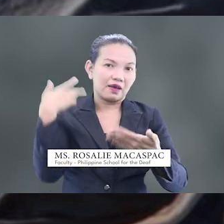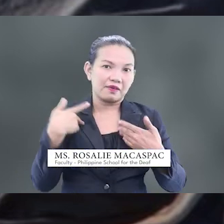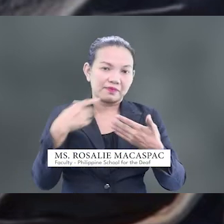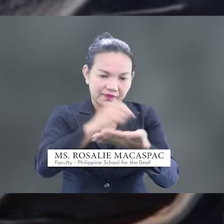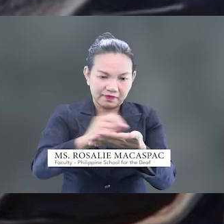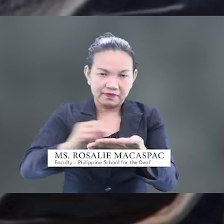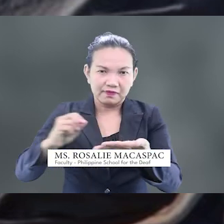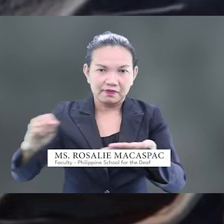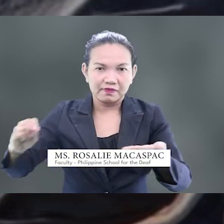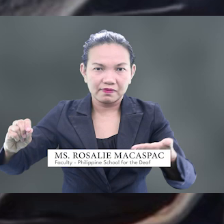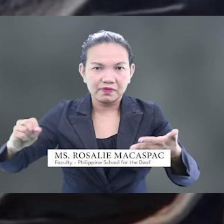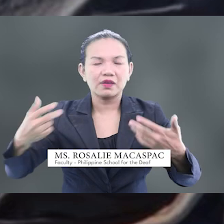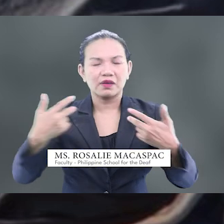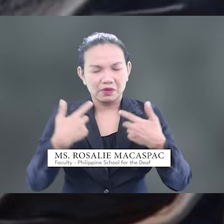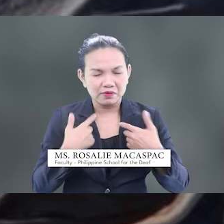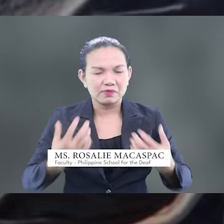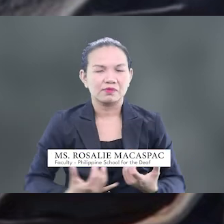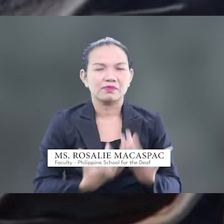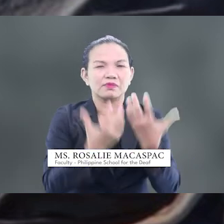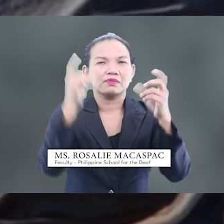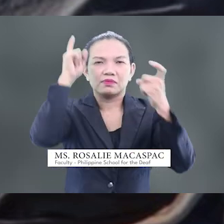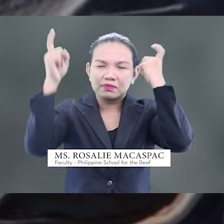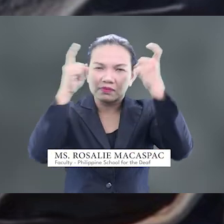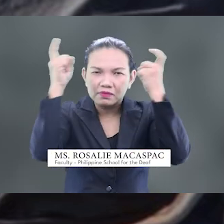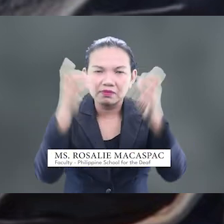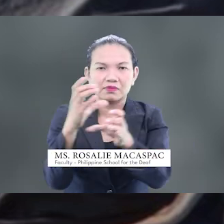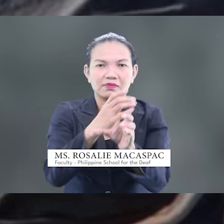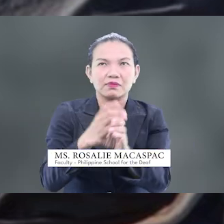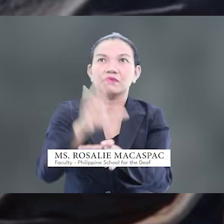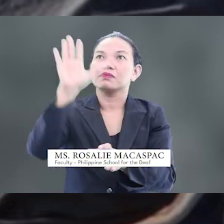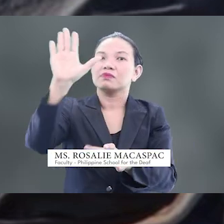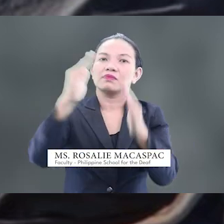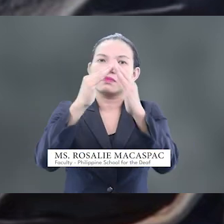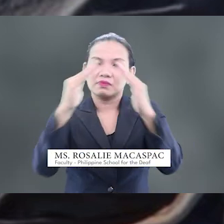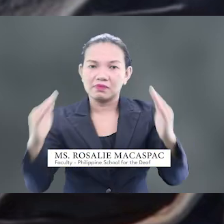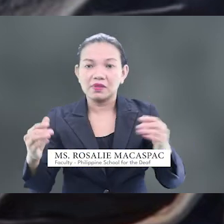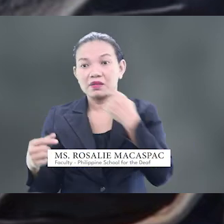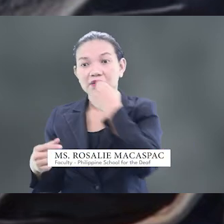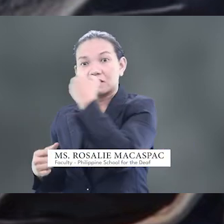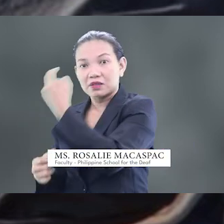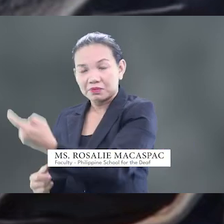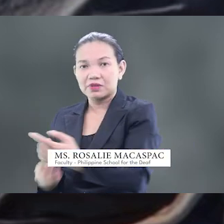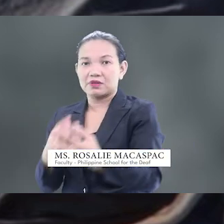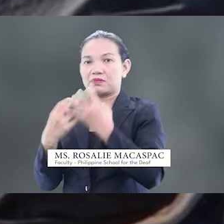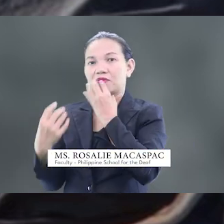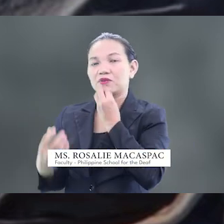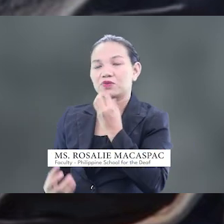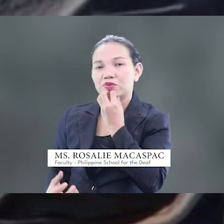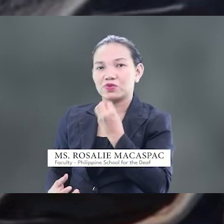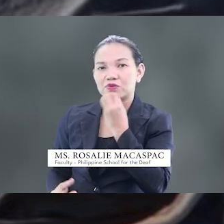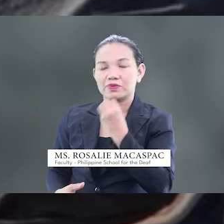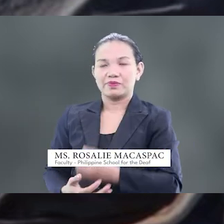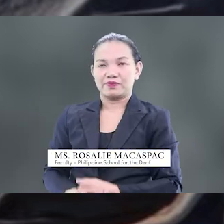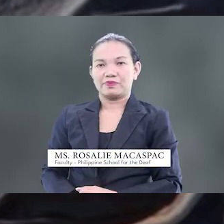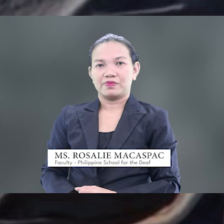nasusulat, "Naglalagablab sa akin ang malasakit sa iyong bahay." Sumagot naman ang mga